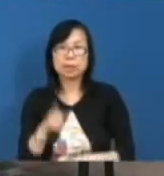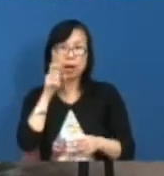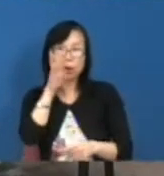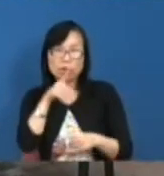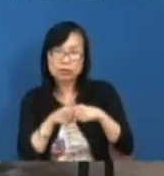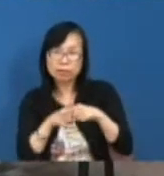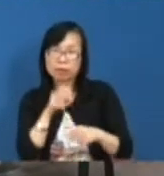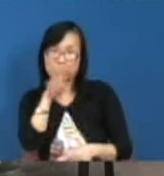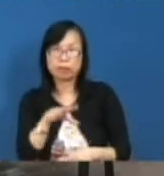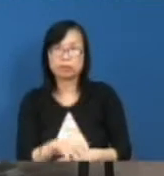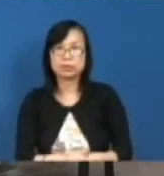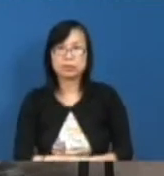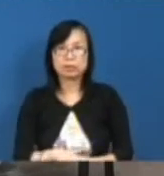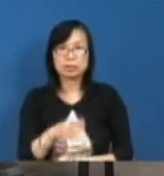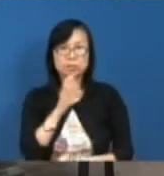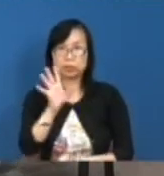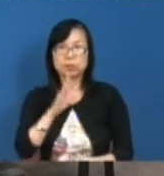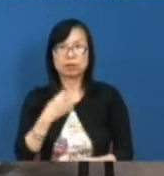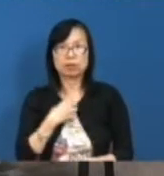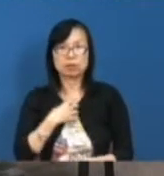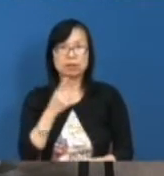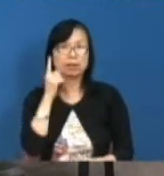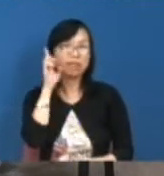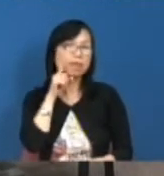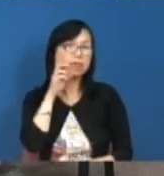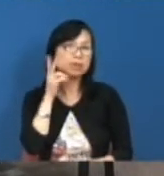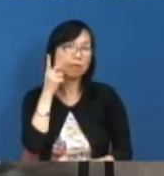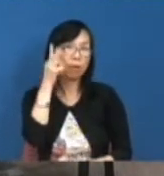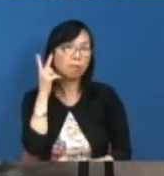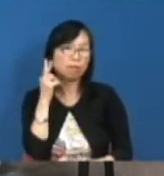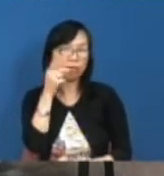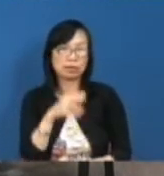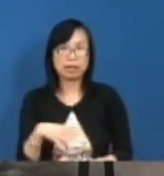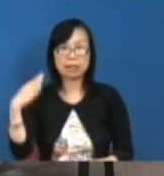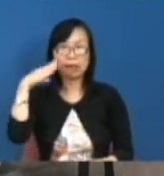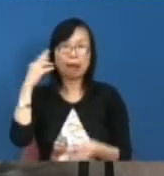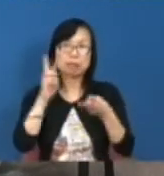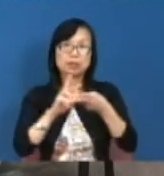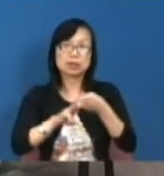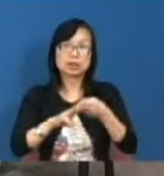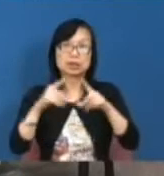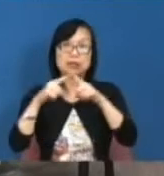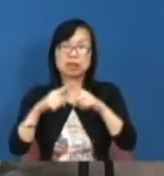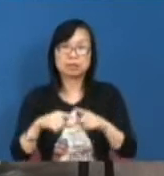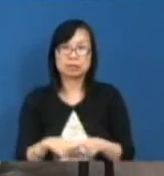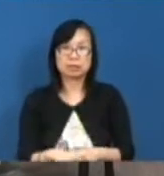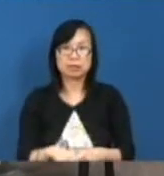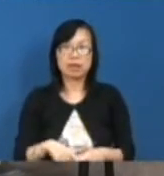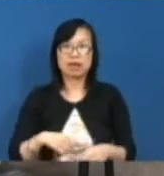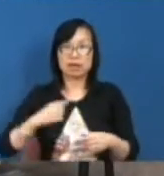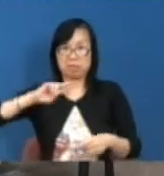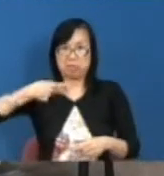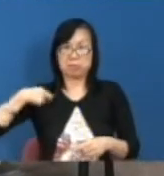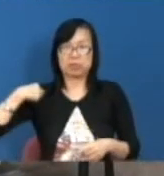话，都唔觉得面红啊？喂，阿哥。人家一個藍田的居民啊，見到咁都機不可失出嚟換